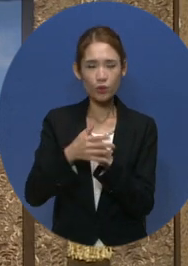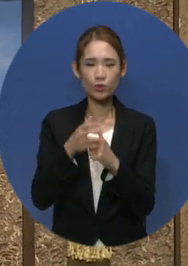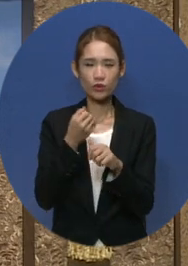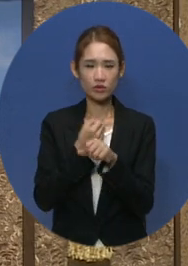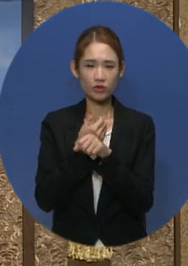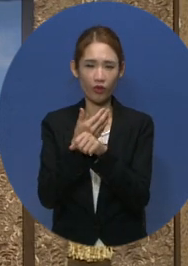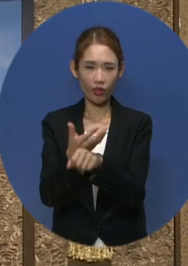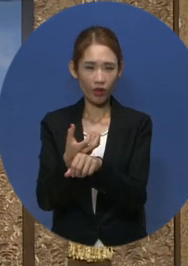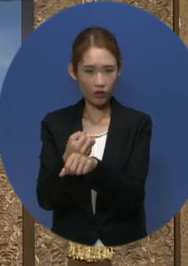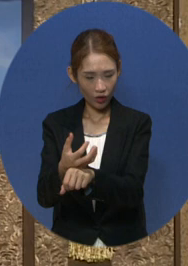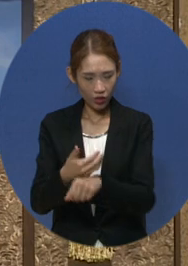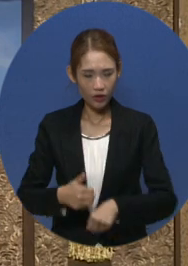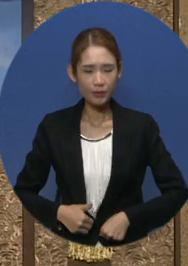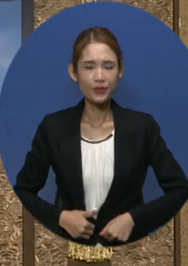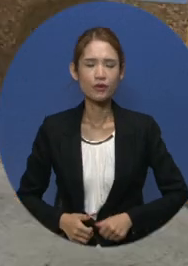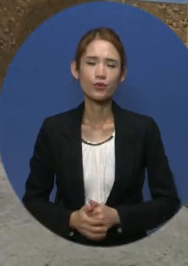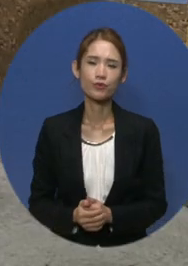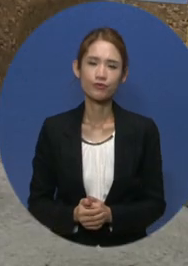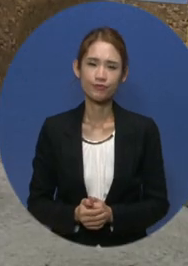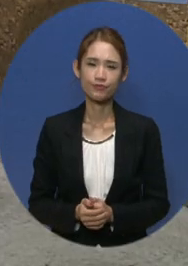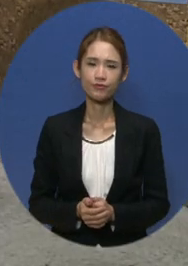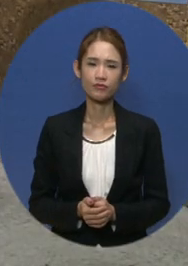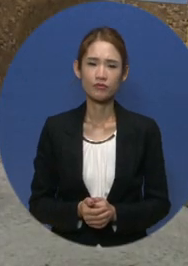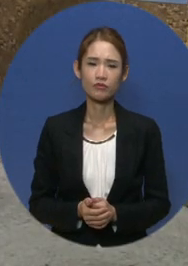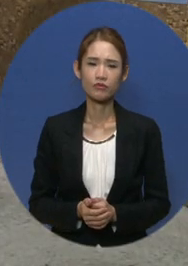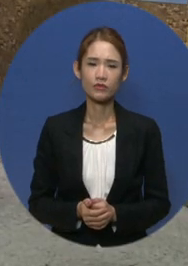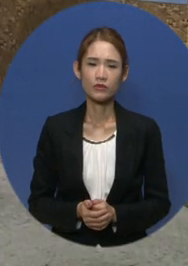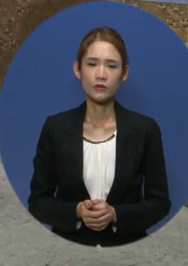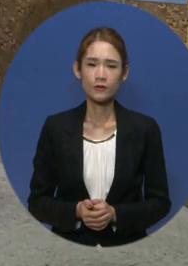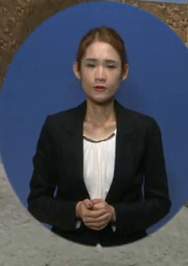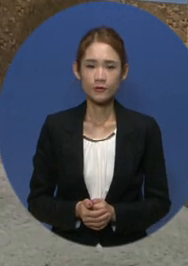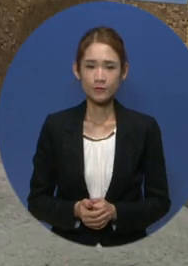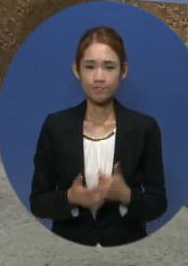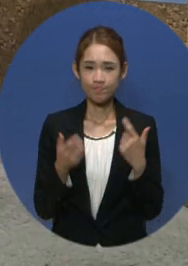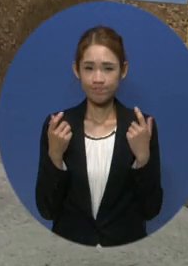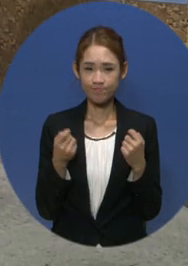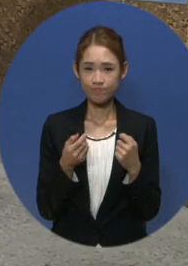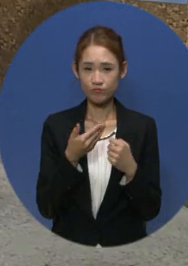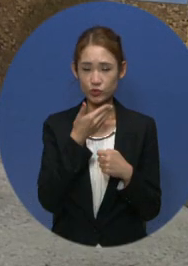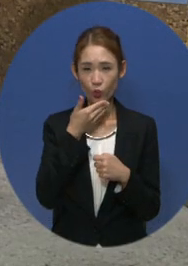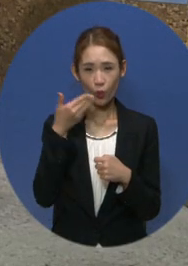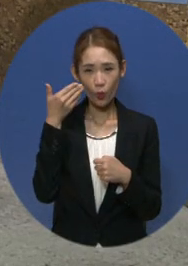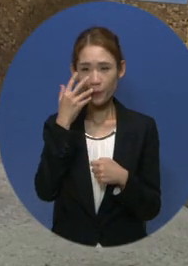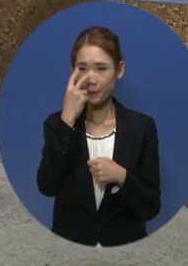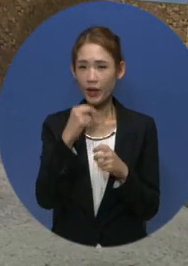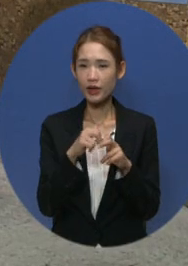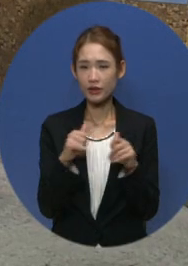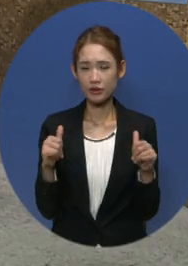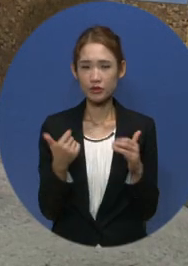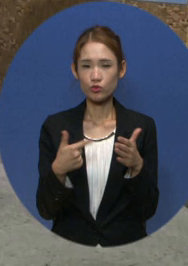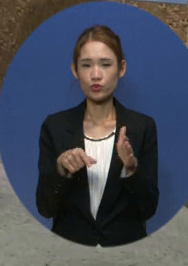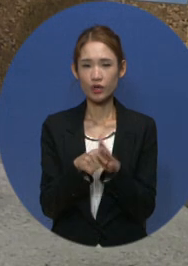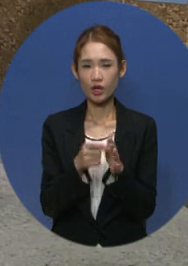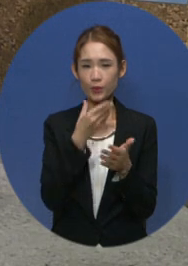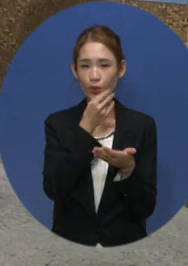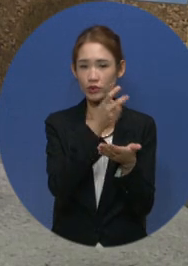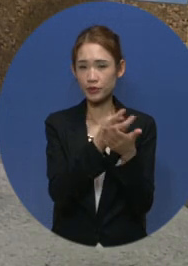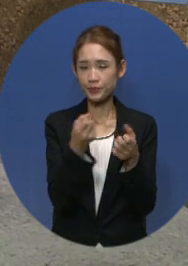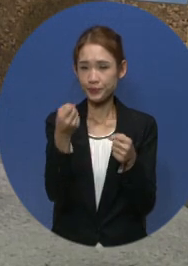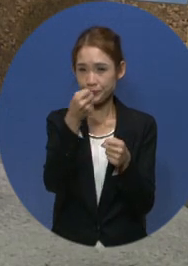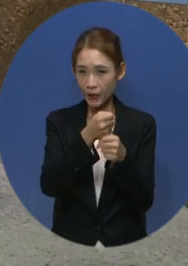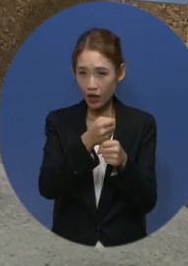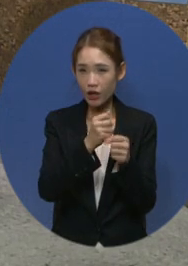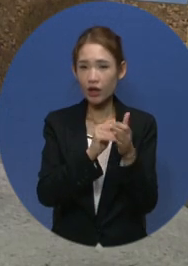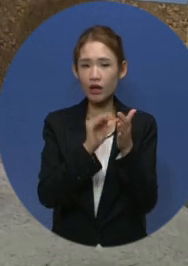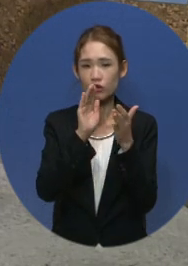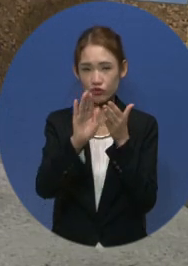체계를 가지고 접근해야 됩니다. 네, 이제 또 이런 농맹인분들을 위한 뭐 복지법까지 제정이 된다면